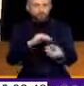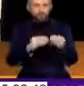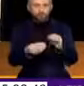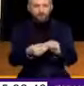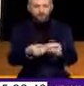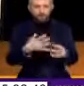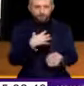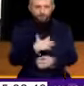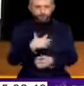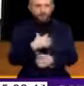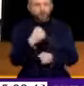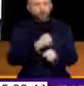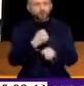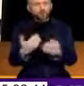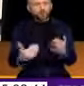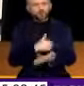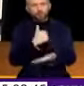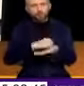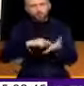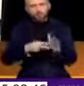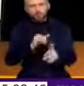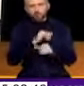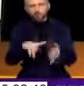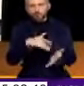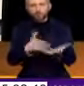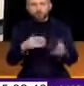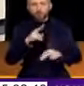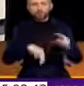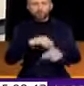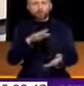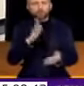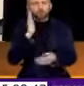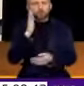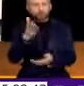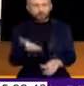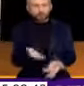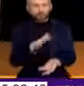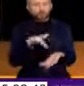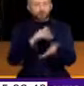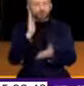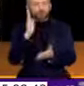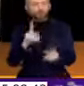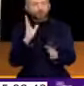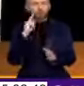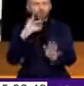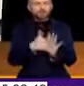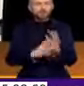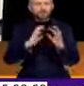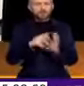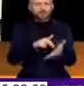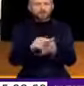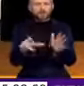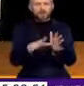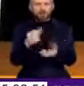проблема розпрацювання нового генерального плану розвитку міста, який побудує місто майбутнього. Місто, яке буде розуміти, що світ йде до